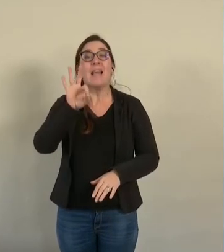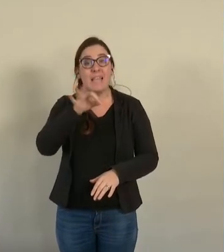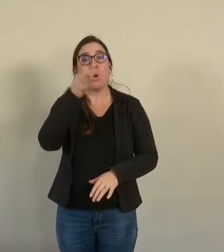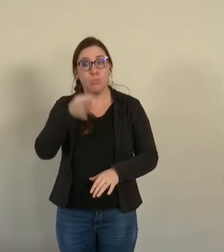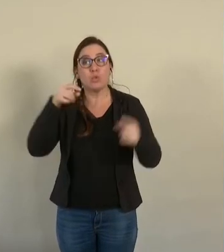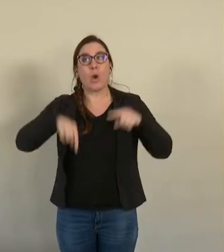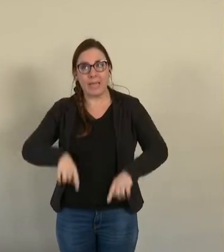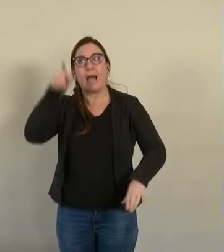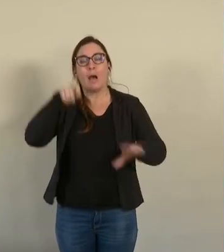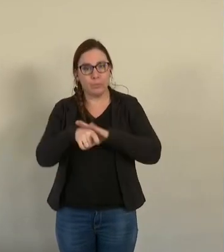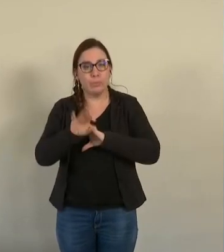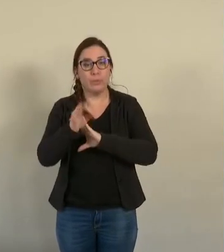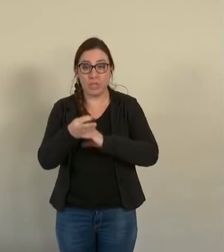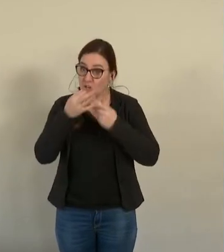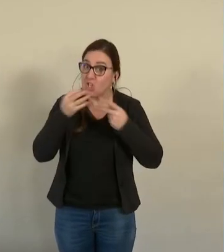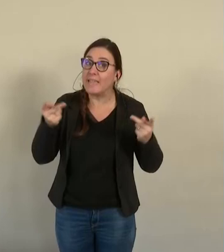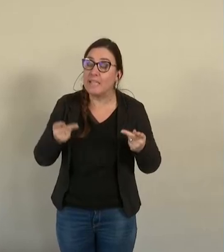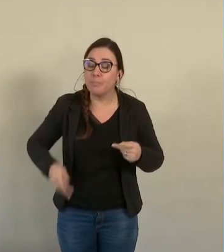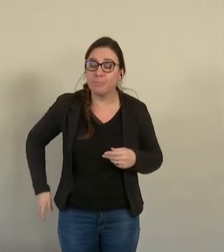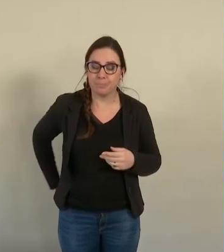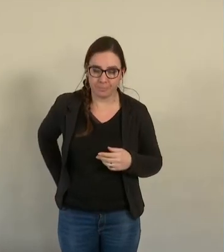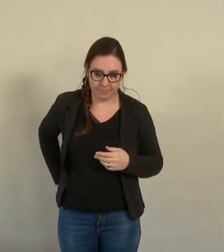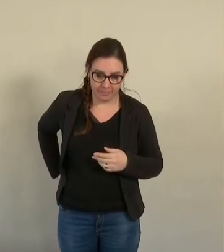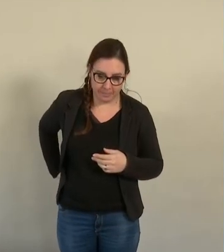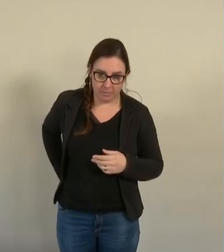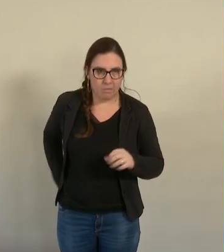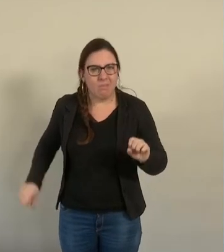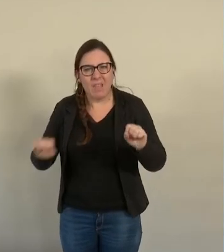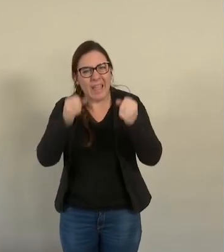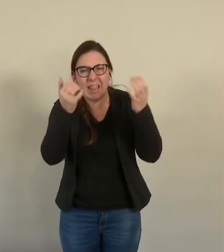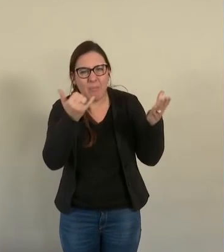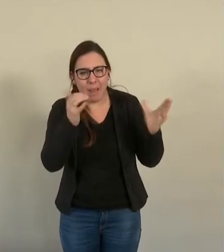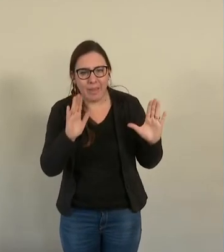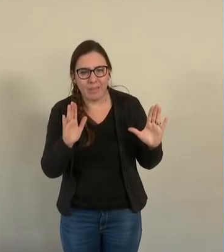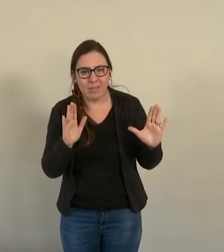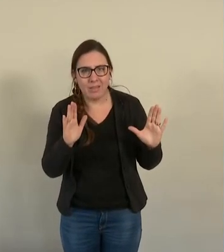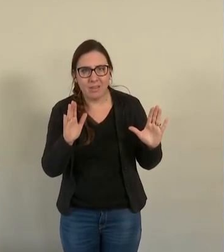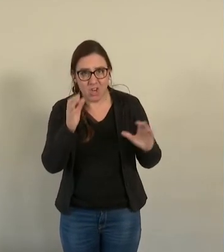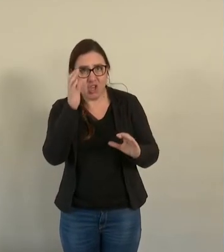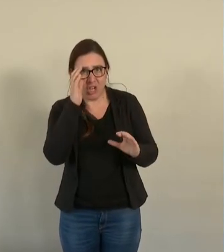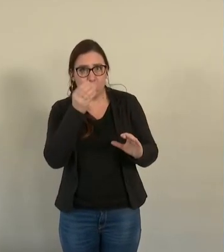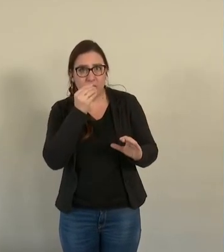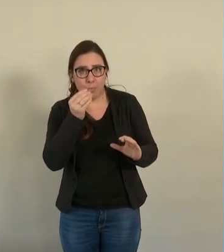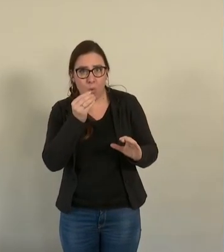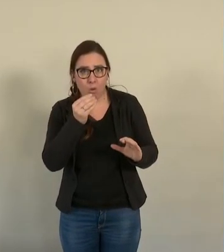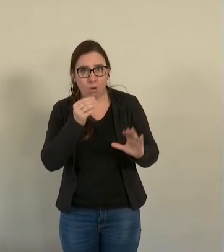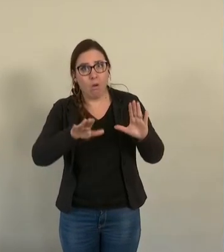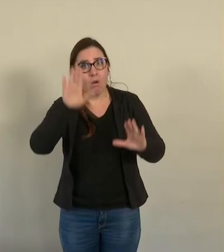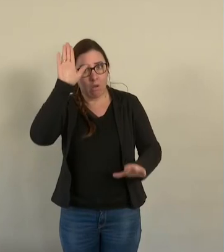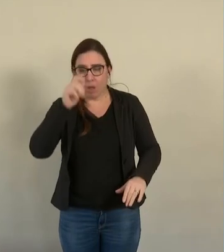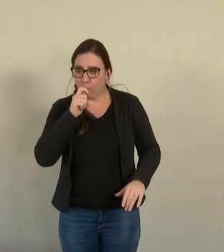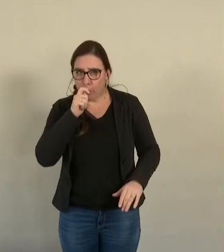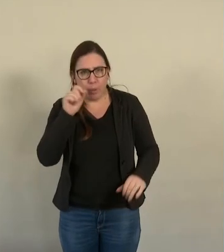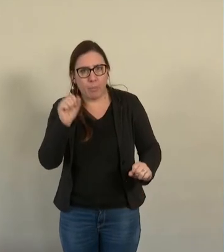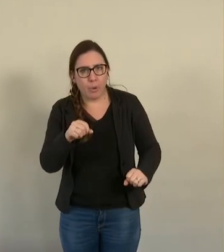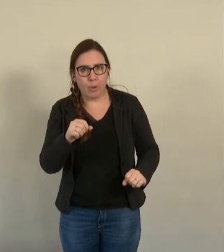l'État effectivement je l'ai dit dans mon propos et vous énervez pas je vous ai écouter voilà prenez la parole si vous voulez parler n'hésitez